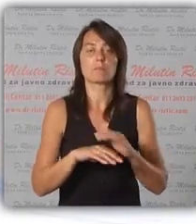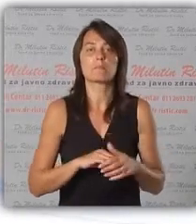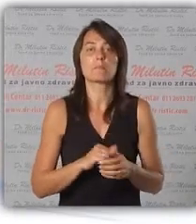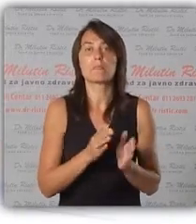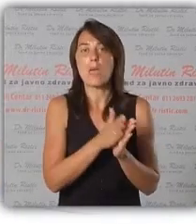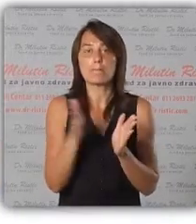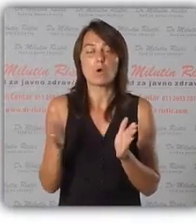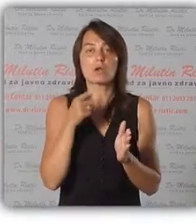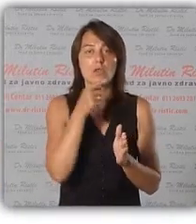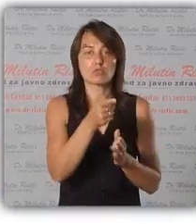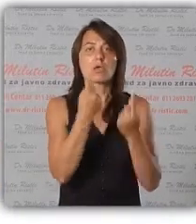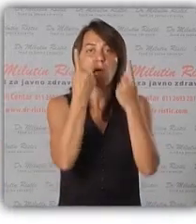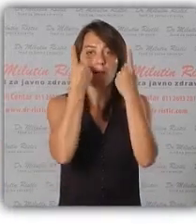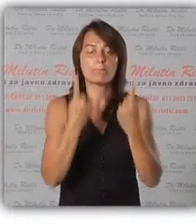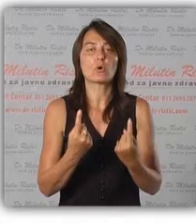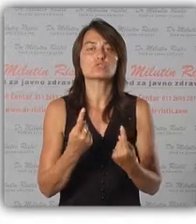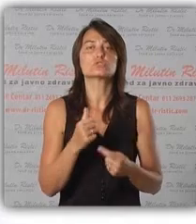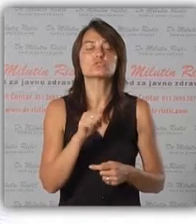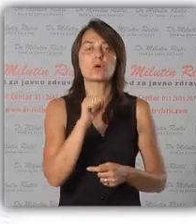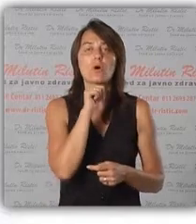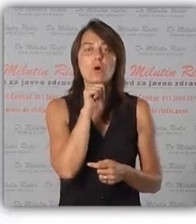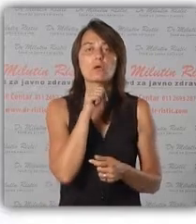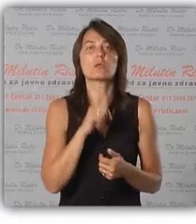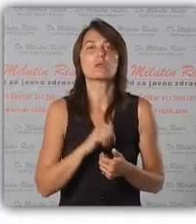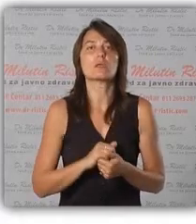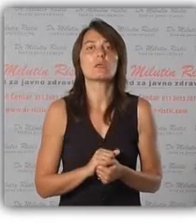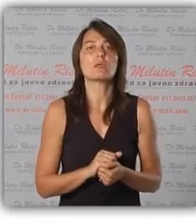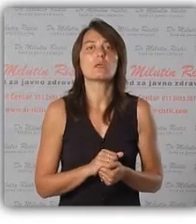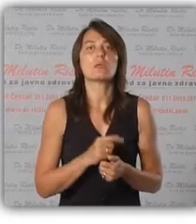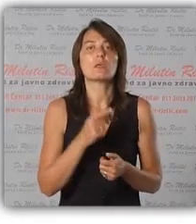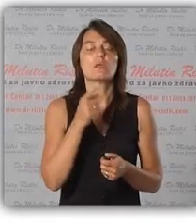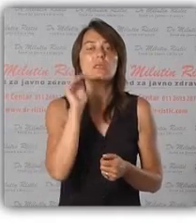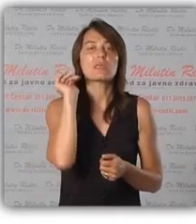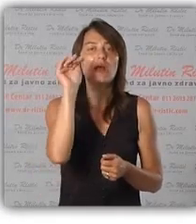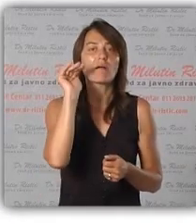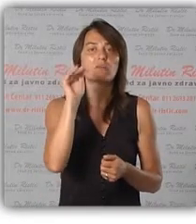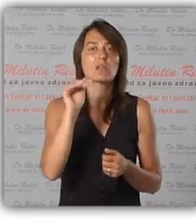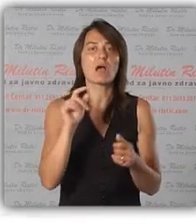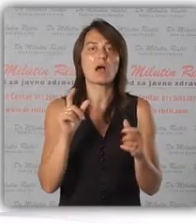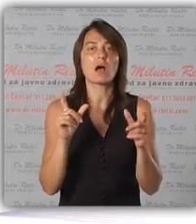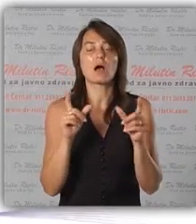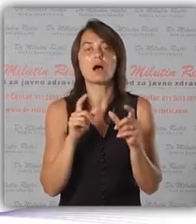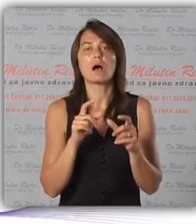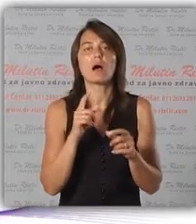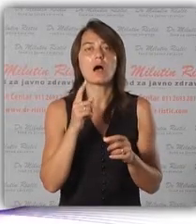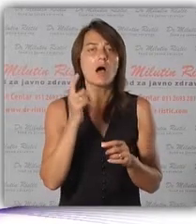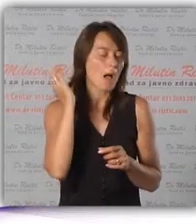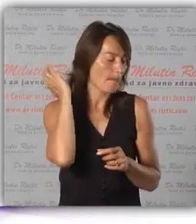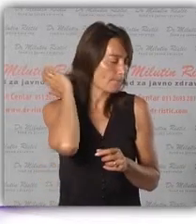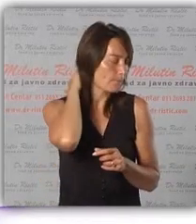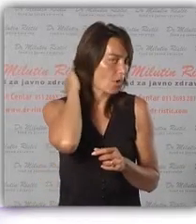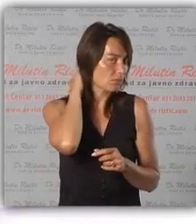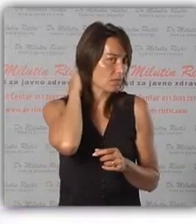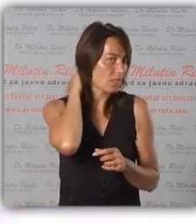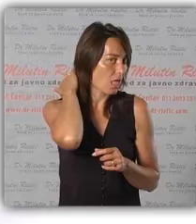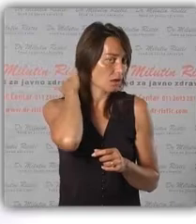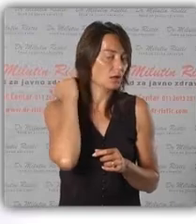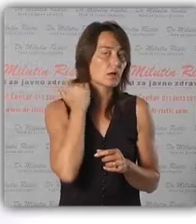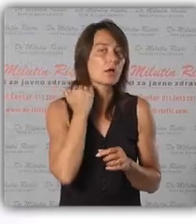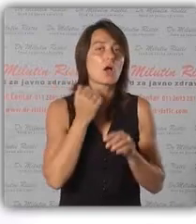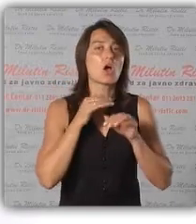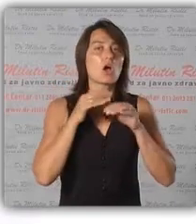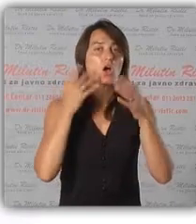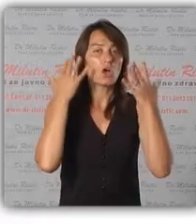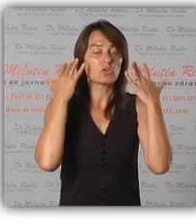šake. Pored toga, postoji cervikocefalni sindrom, dakle bol se javlja u potiljku, potiljačnom